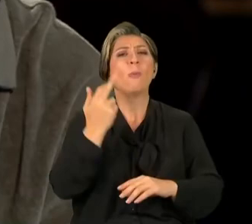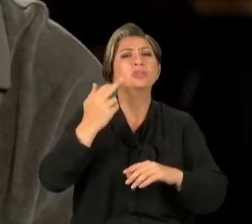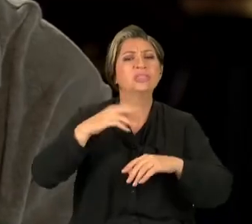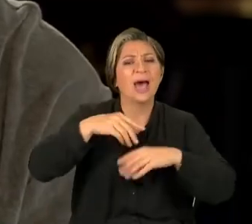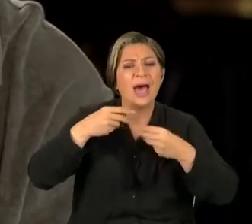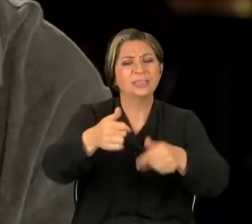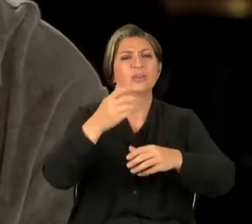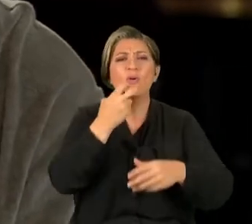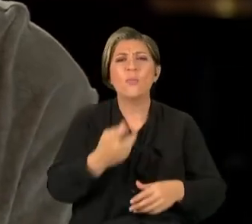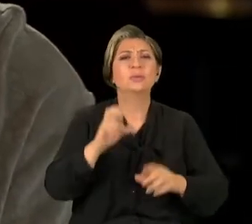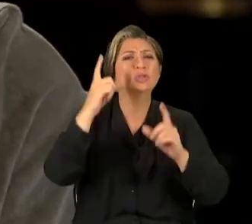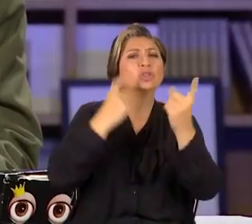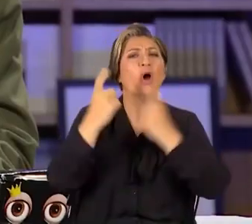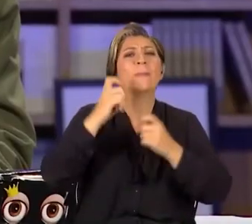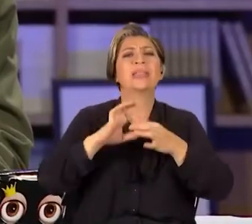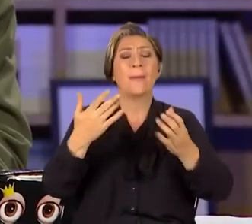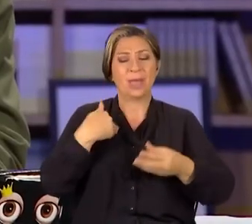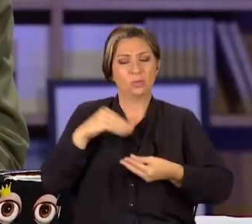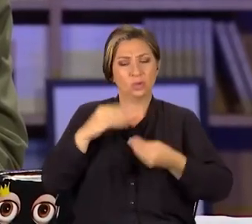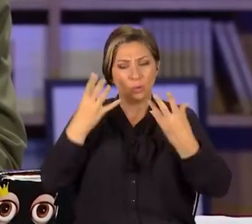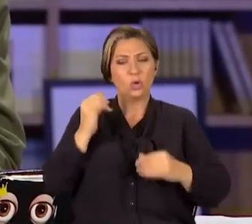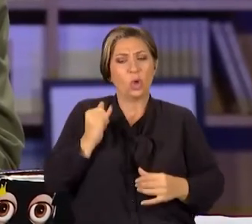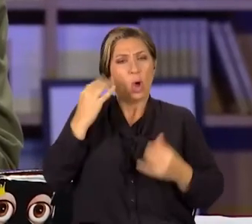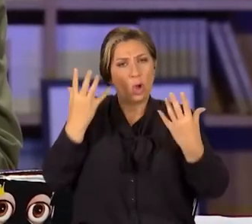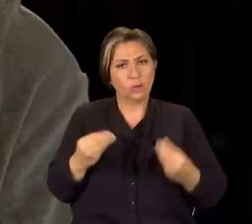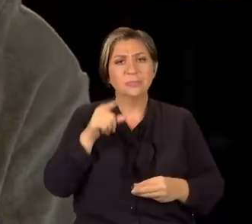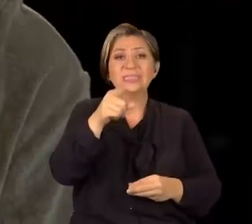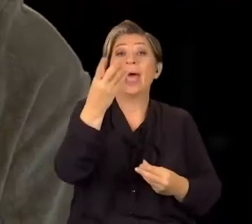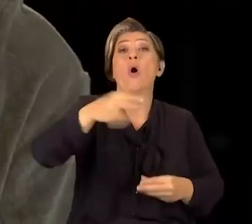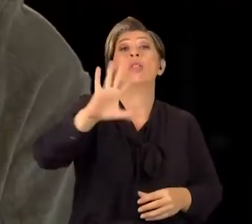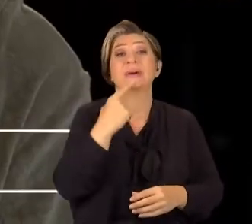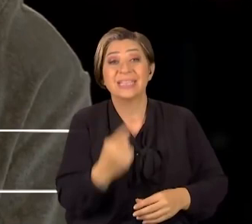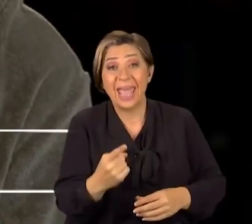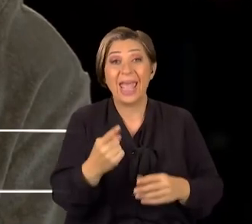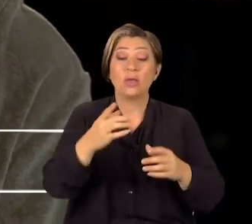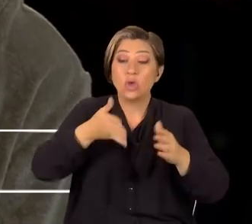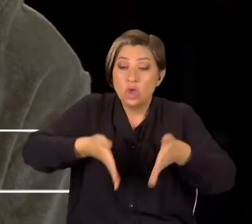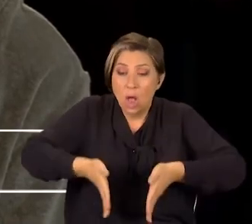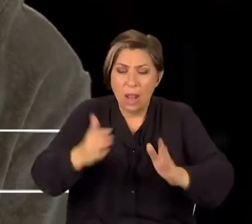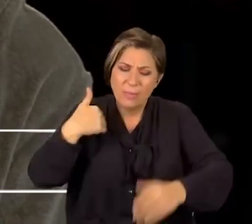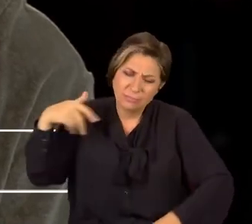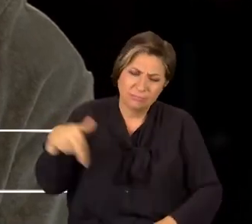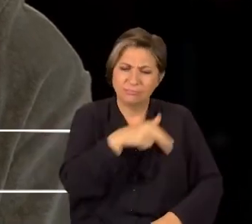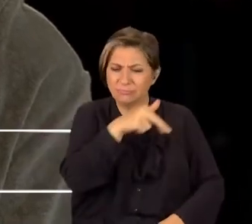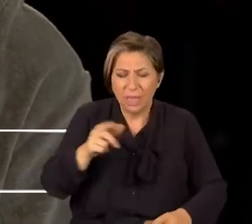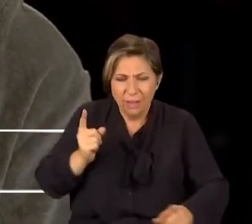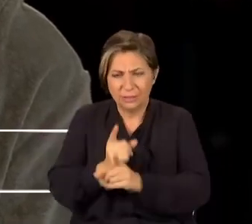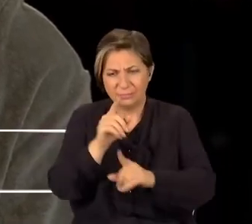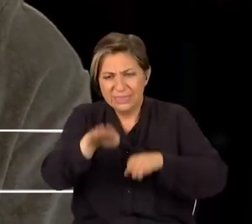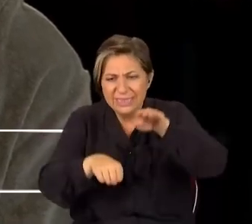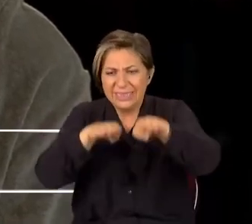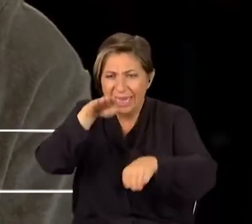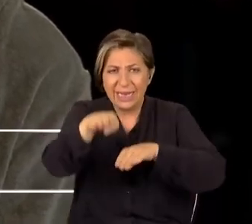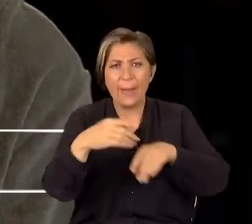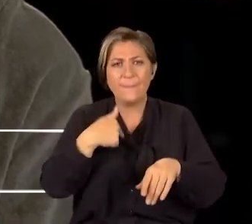harcadın ömrünü Sorma niye ben suçlusu oldum kötü oldum sen olma diye yollara döktüm kendimi rastladım izlerine